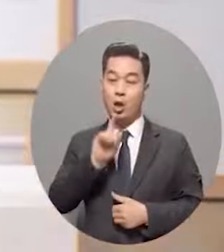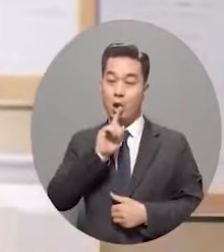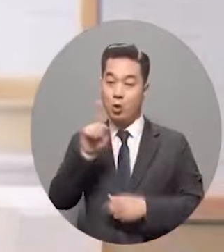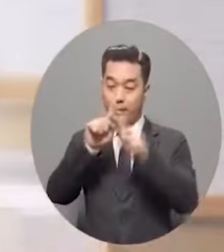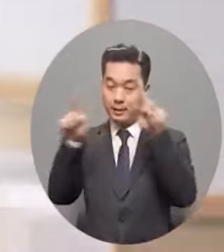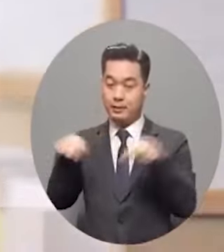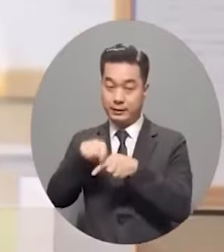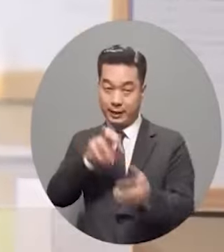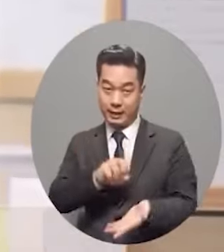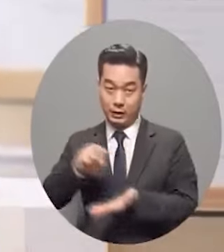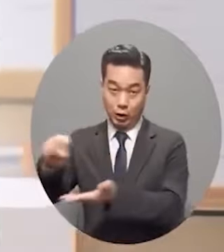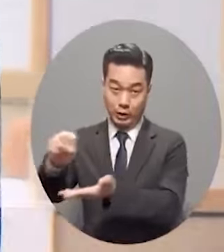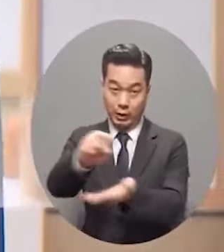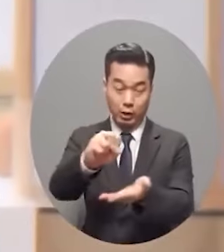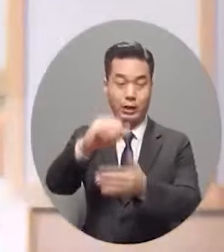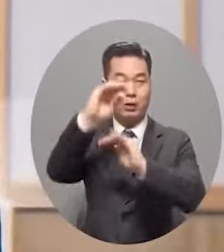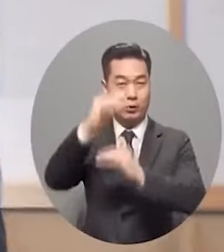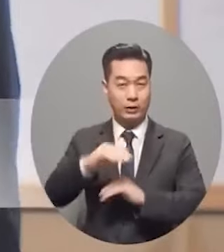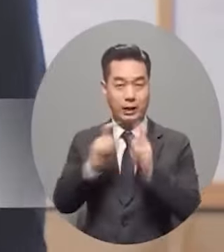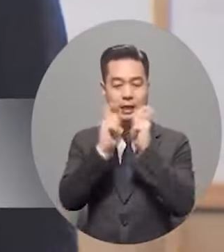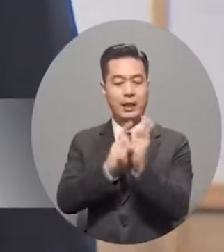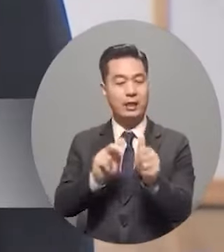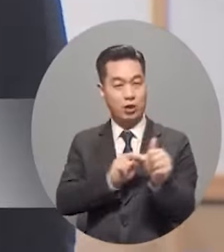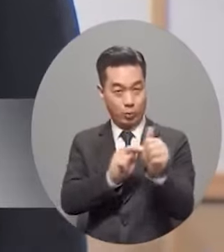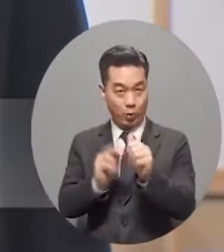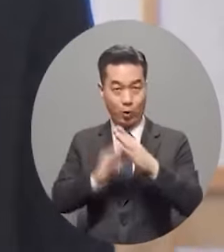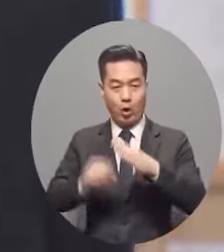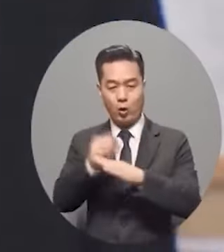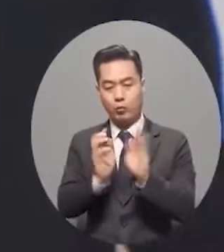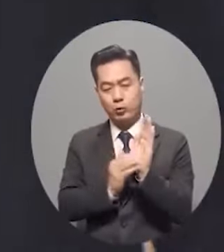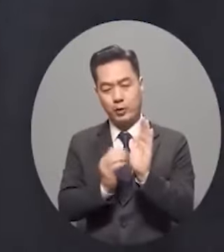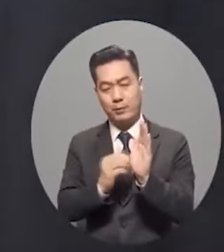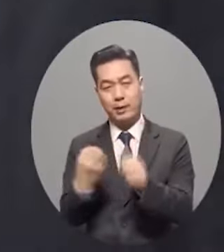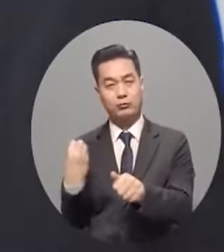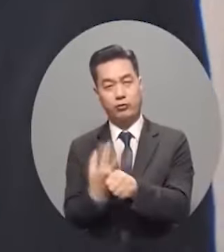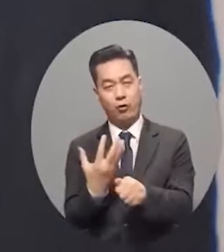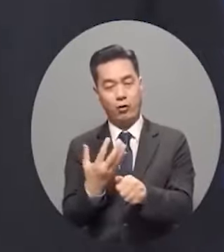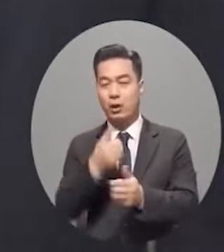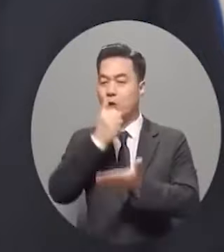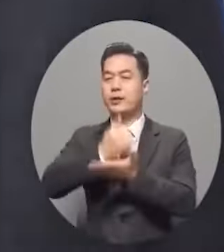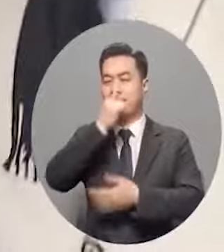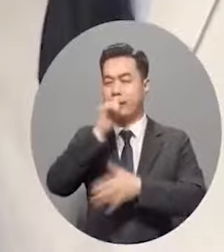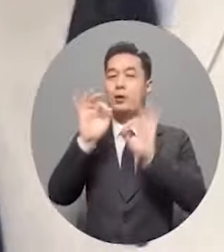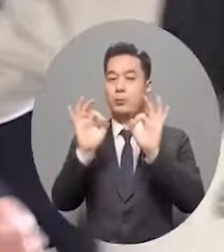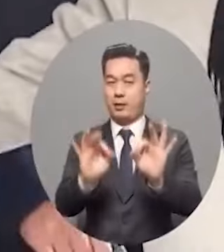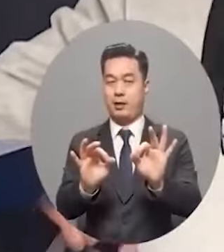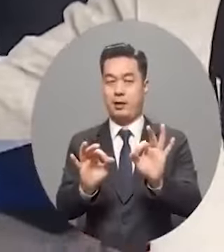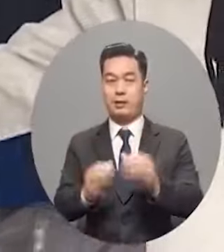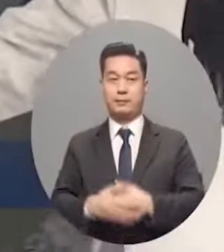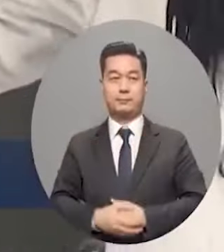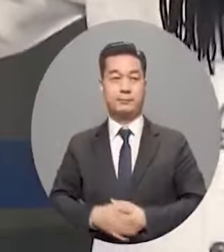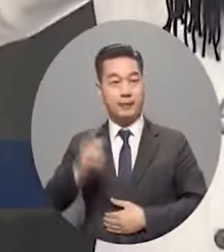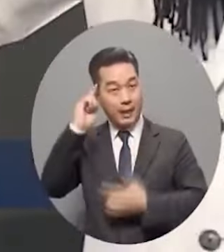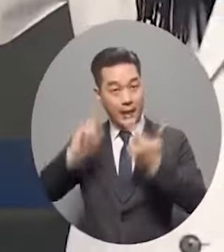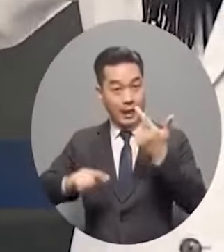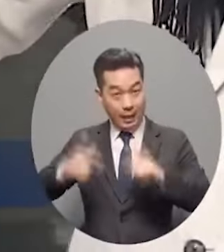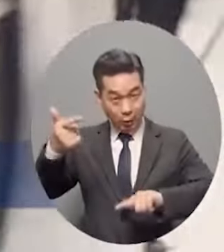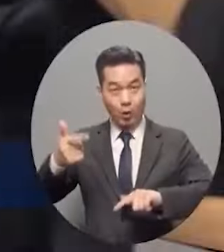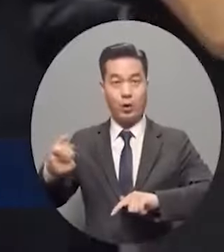과정에서 손 검사가 개인정보와 공무상 비밀을 누설한 혐의를 유죄로 인정했습니다. 항소해서